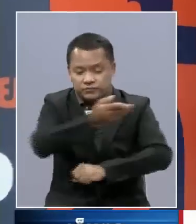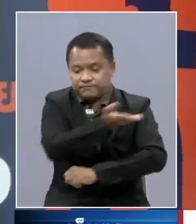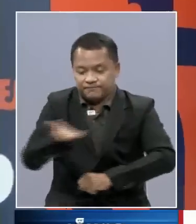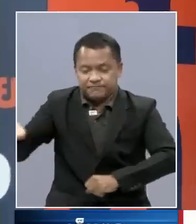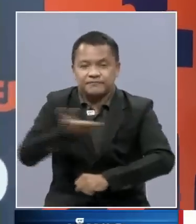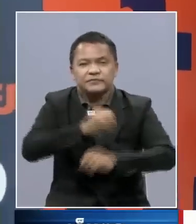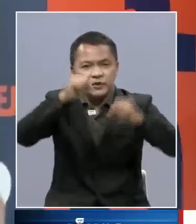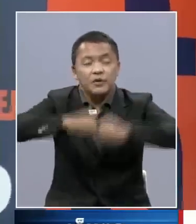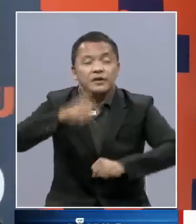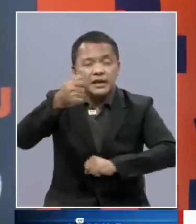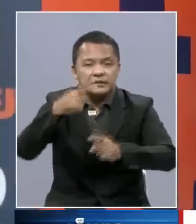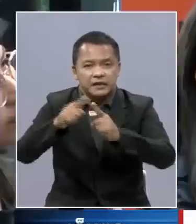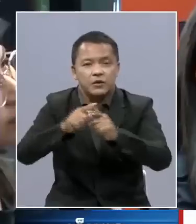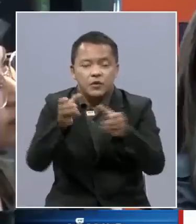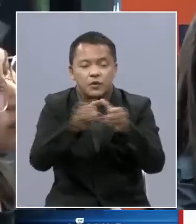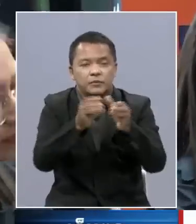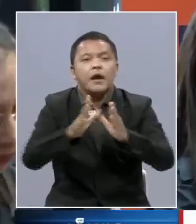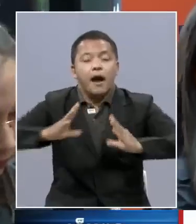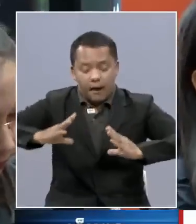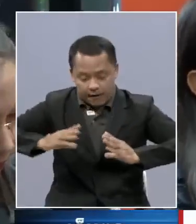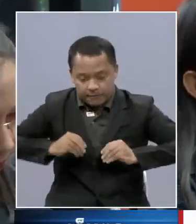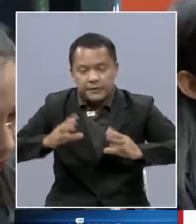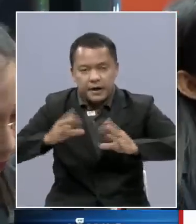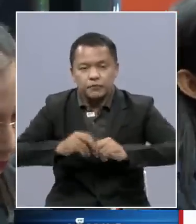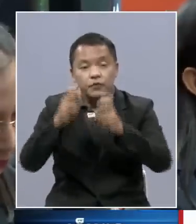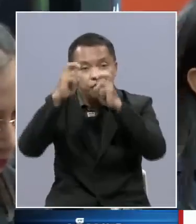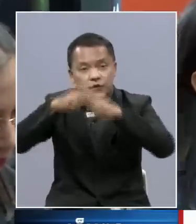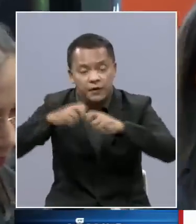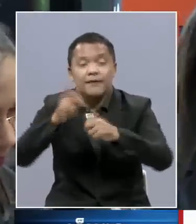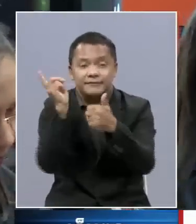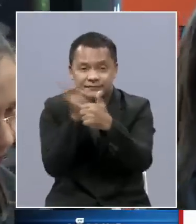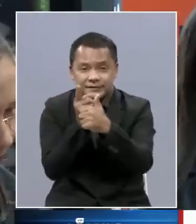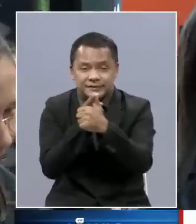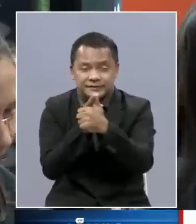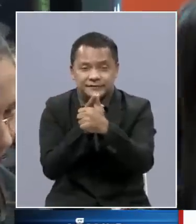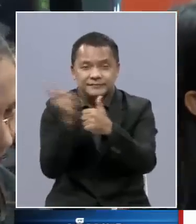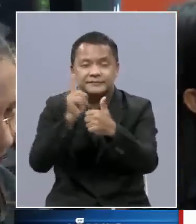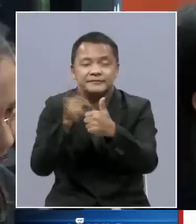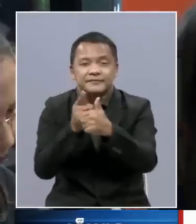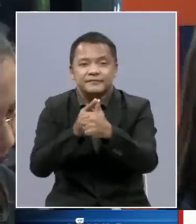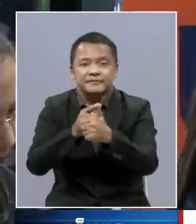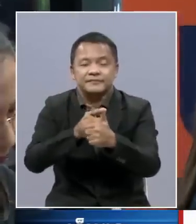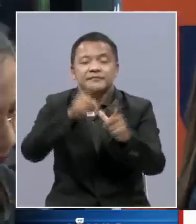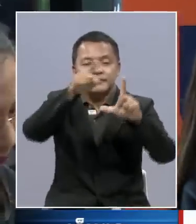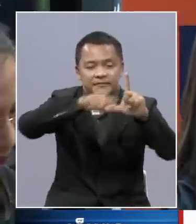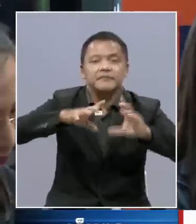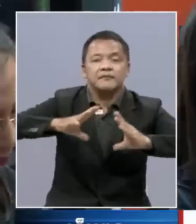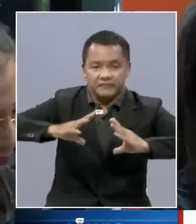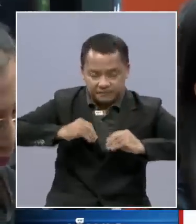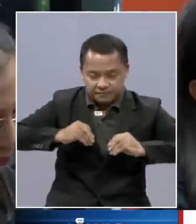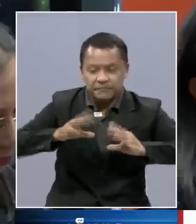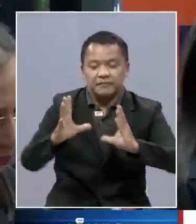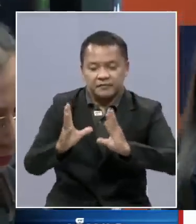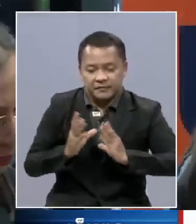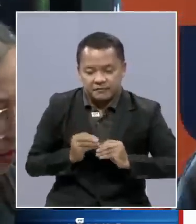ต่เขาว่าตกลงกันได้มันต้องมีฝ่ายใดฝ่ายหนึ่งยอมไปวิเคราะห์ฉากแรกคือก้าวไกลยอมก้าวไกล